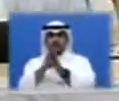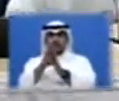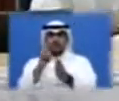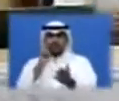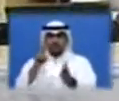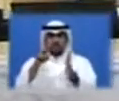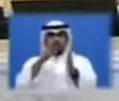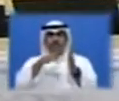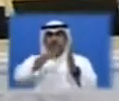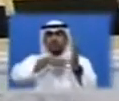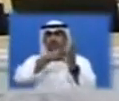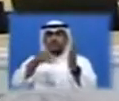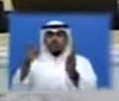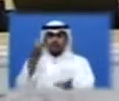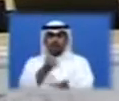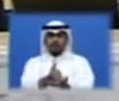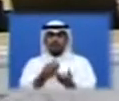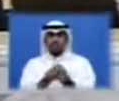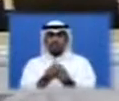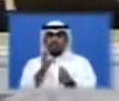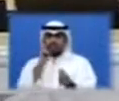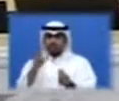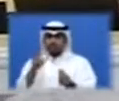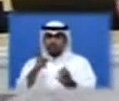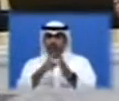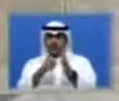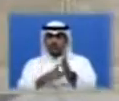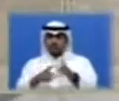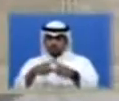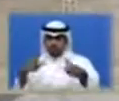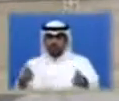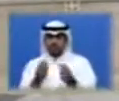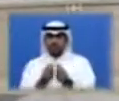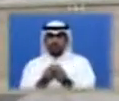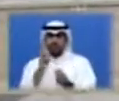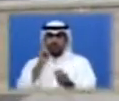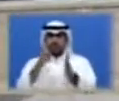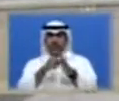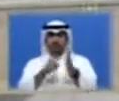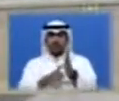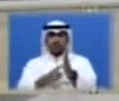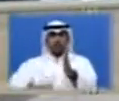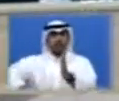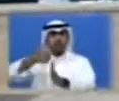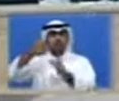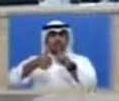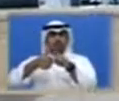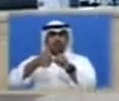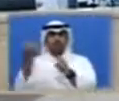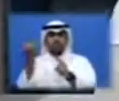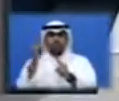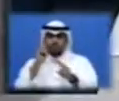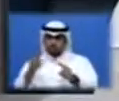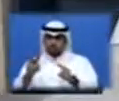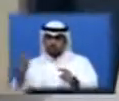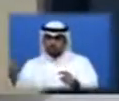لجدول أولويات السلطتين التشريعية والتنفيذية المتضمن القوانين ذات الأولوية التي يجب